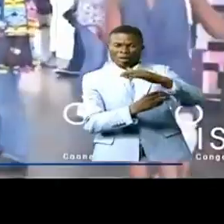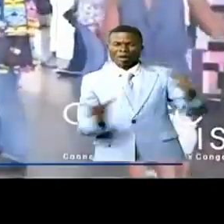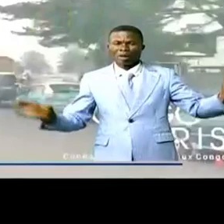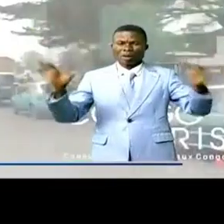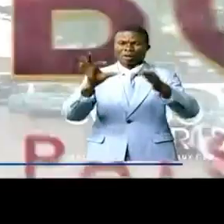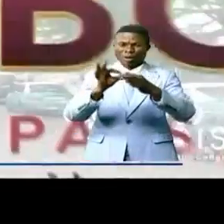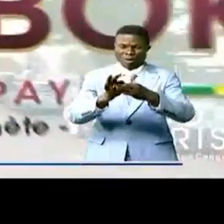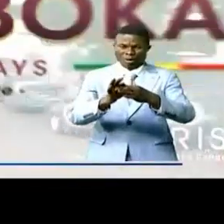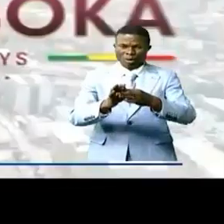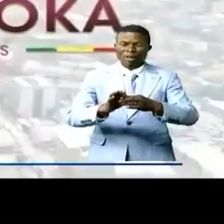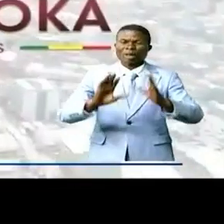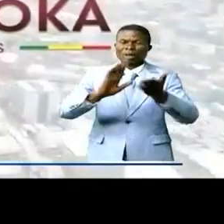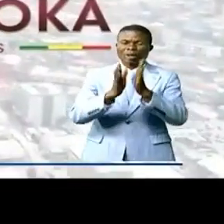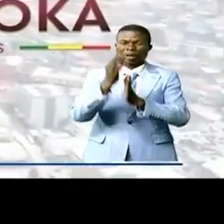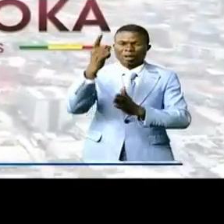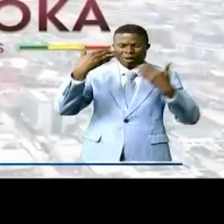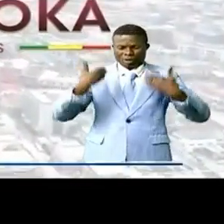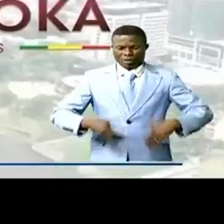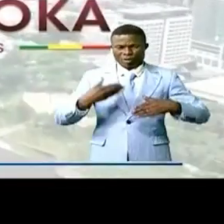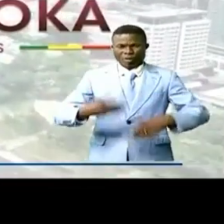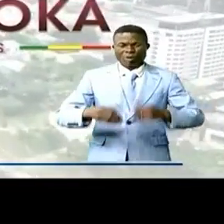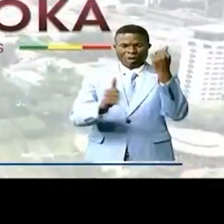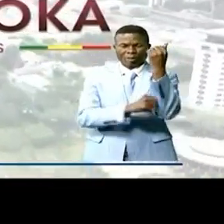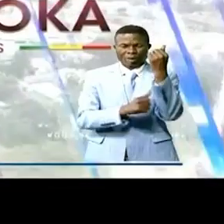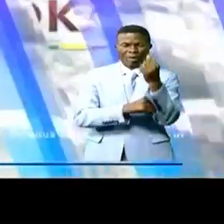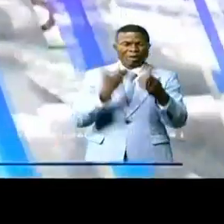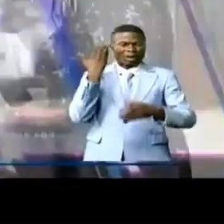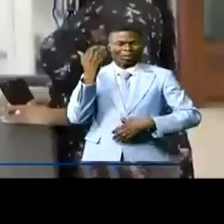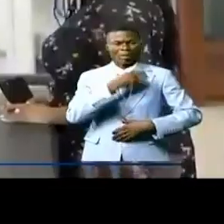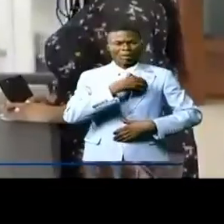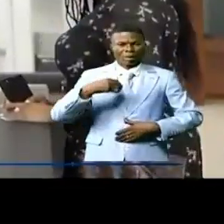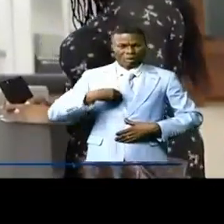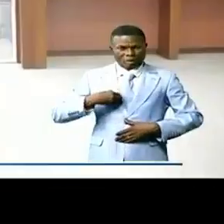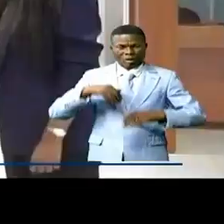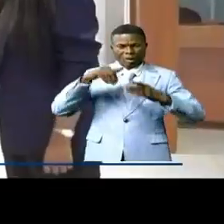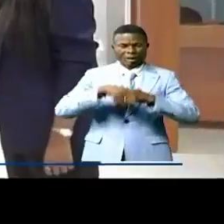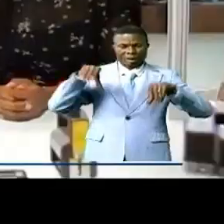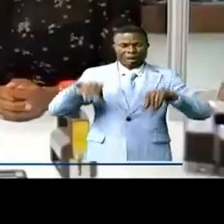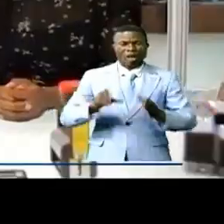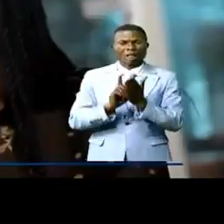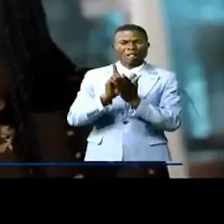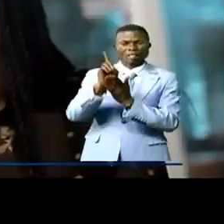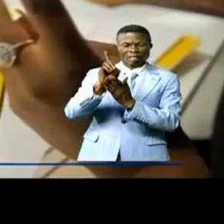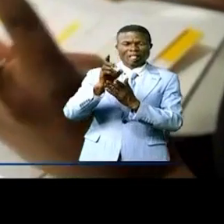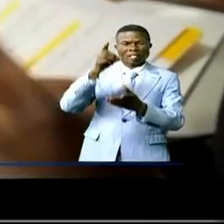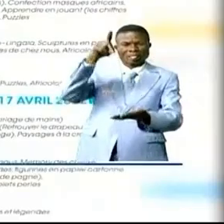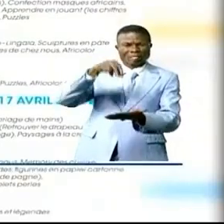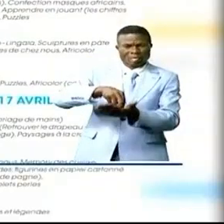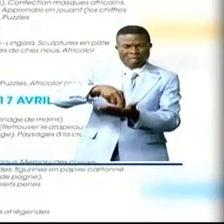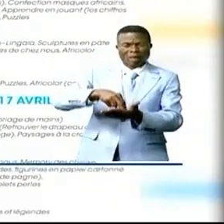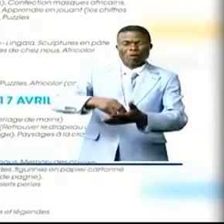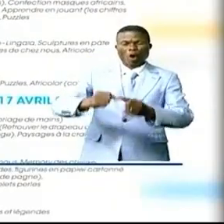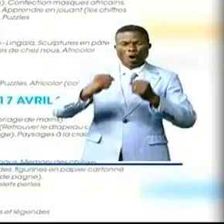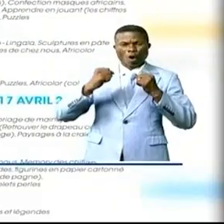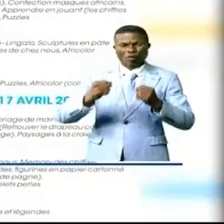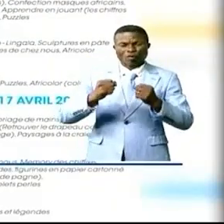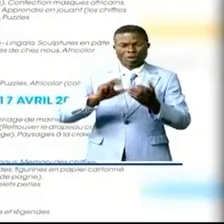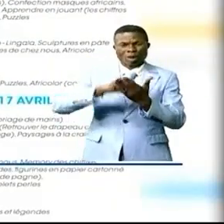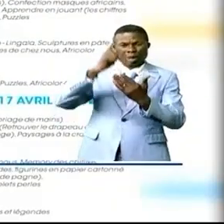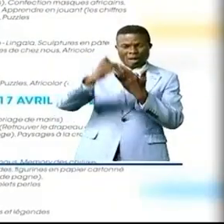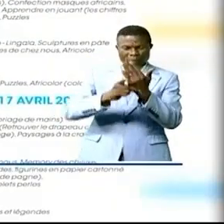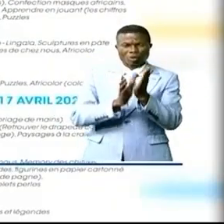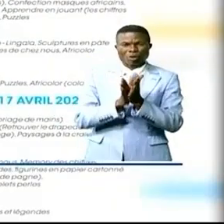unir est célébré les hommes et des femmes autour des combos debout résilient et fort c'est l'eau les programmes officiels